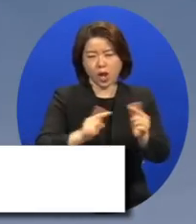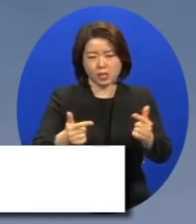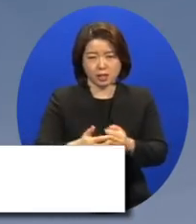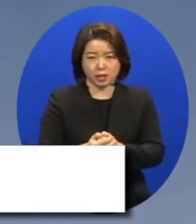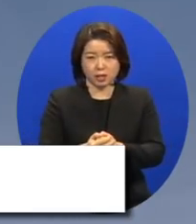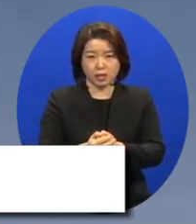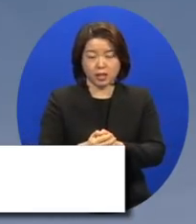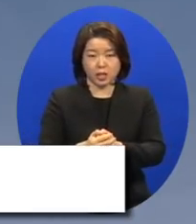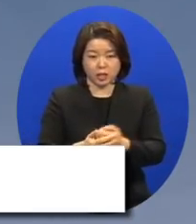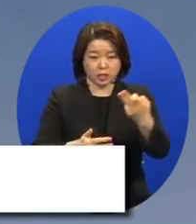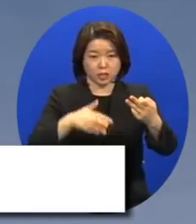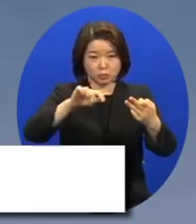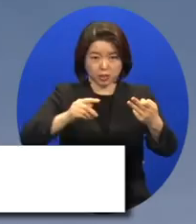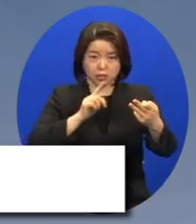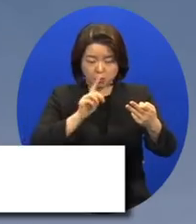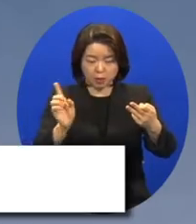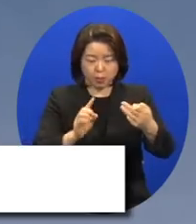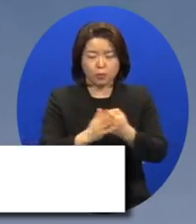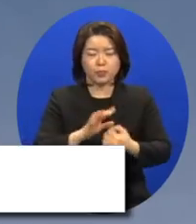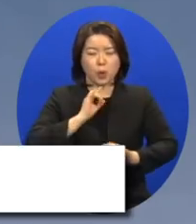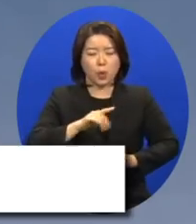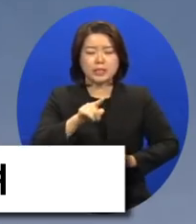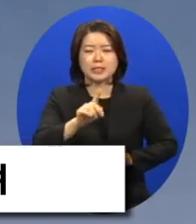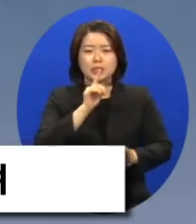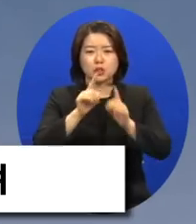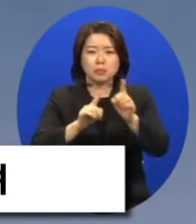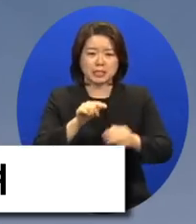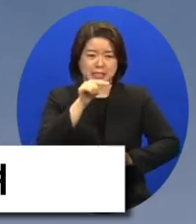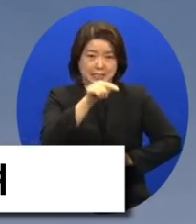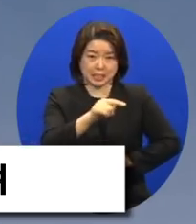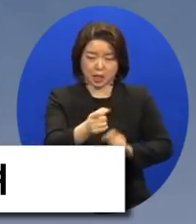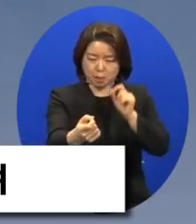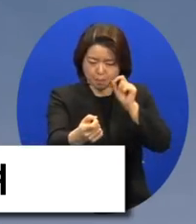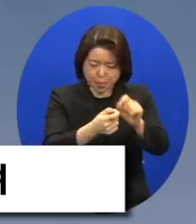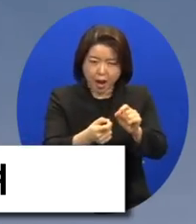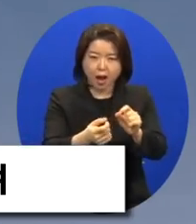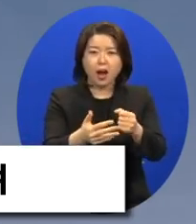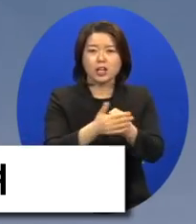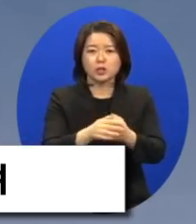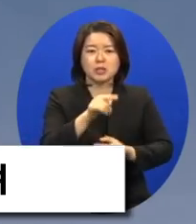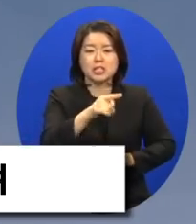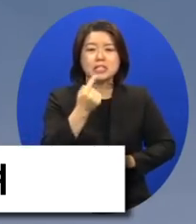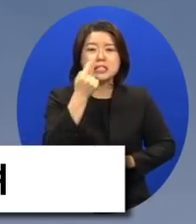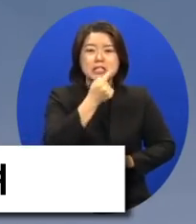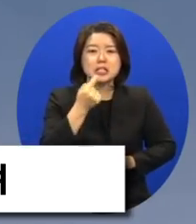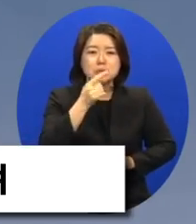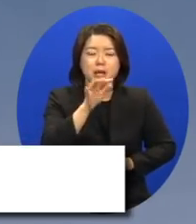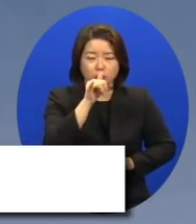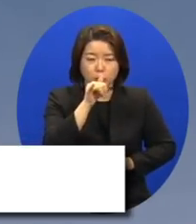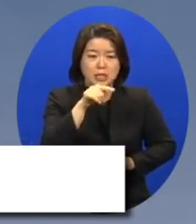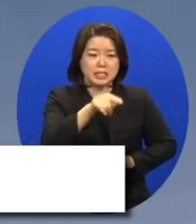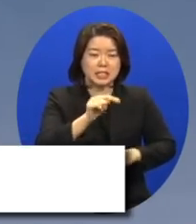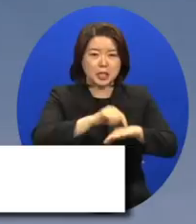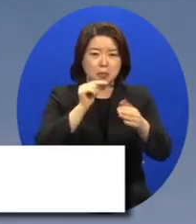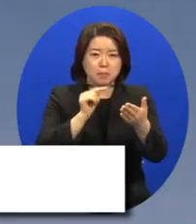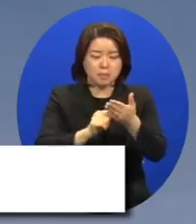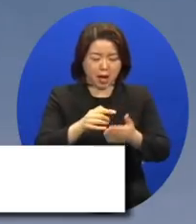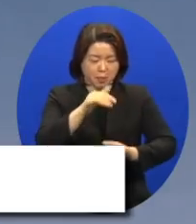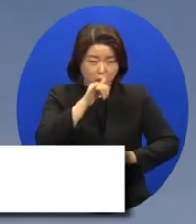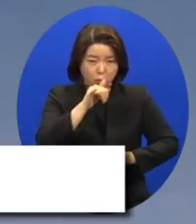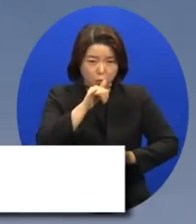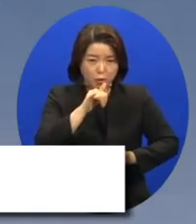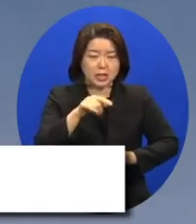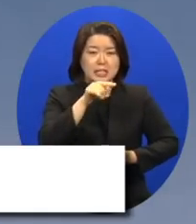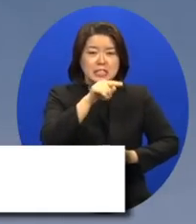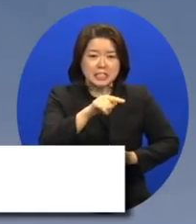14절에 말씀했습니다 오직 그 말씀이 네게 매우 가까워서 네 입에 있으며 내 마음에 있은즉